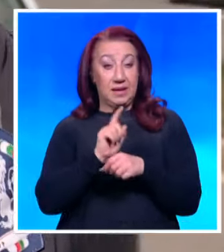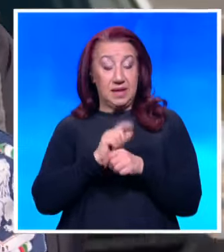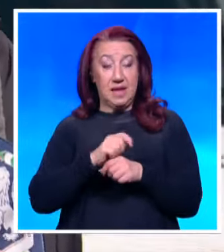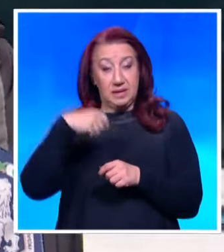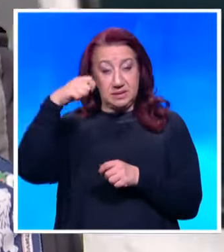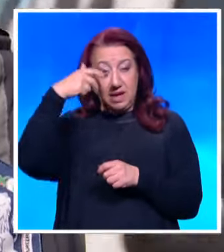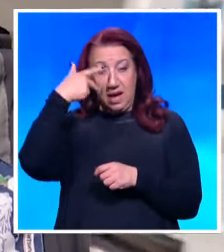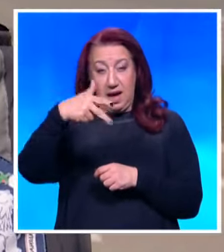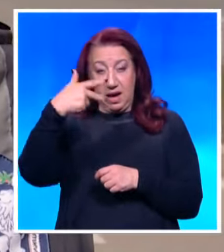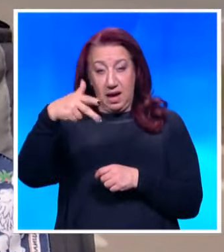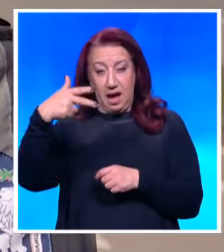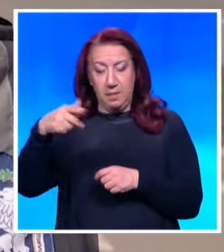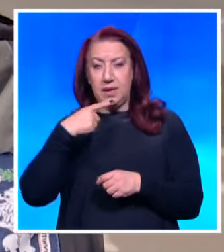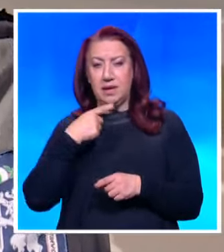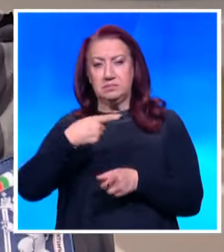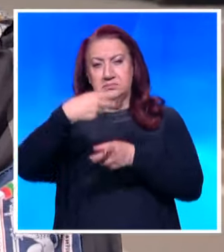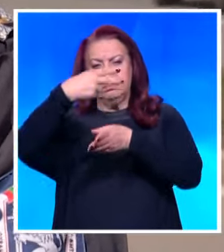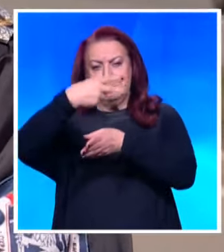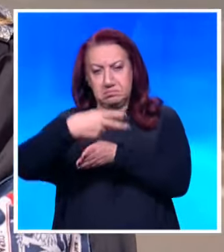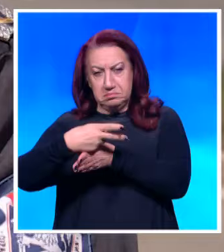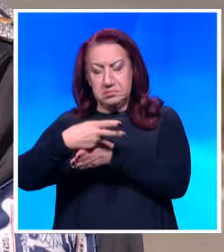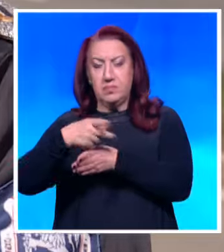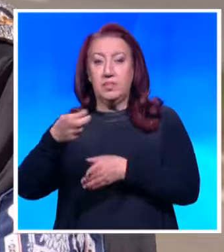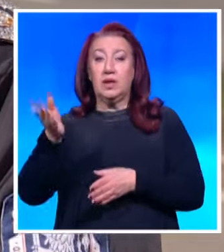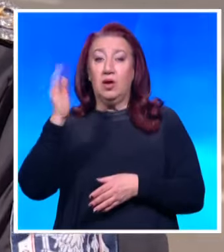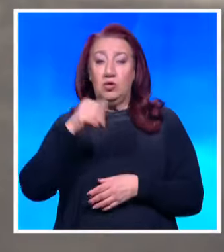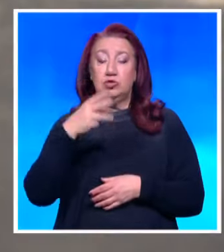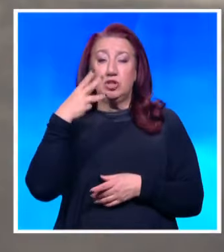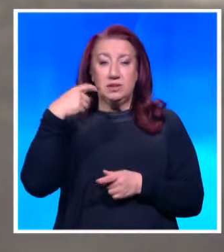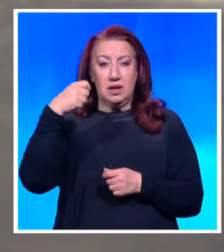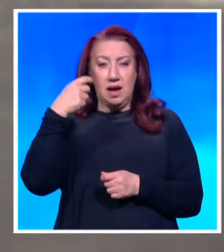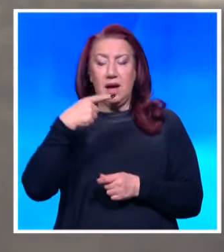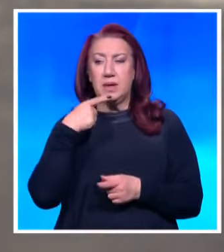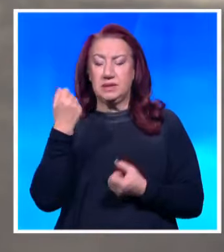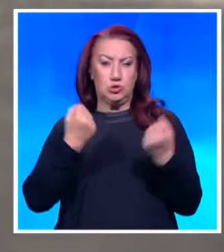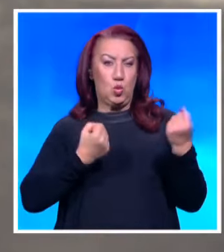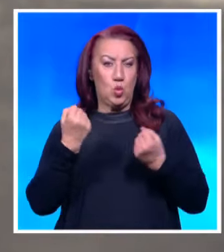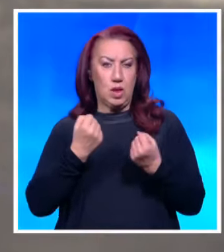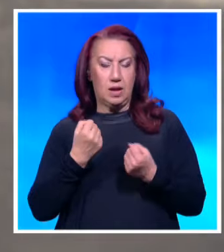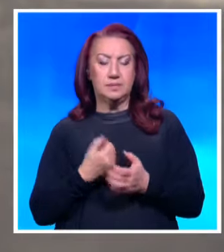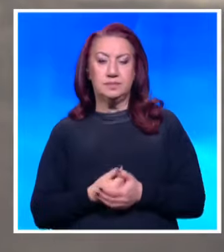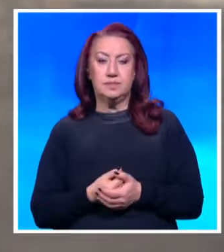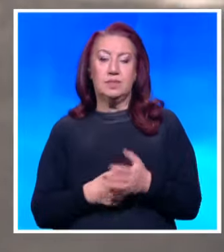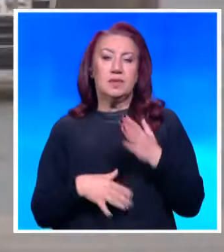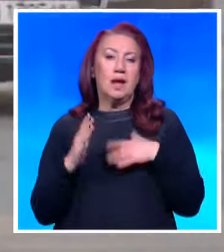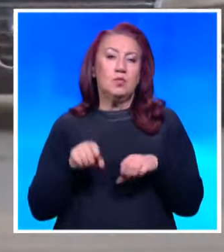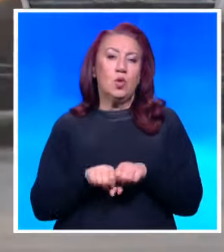така наречените стационарно преносими и още 3 стационарни камери. А сред най-честите нарушения